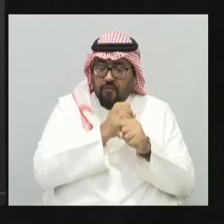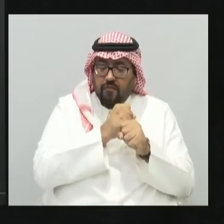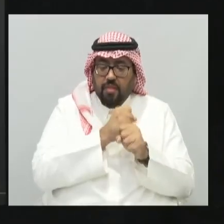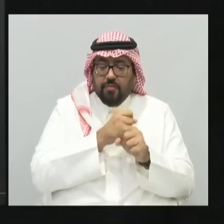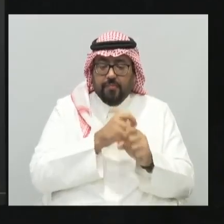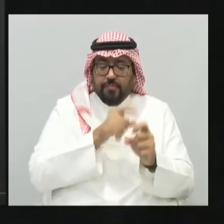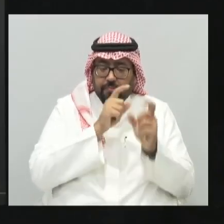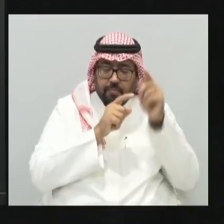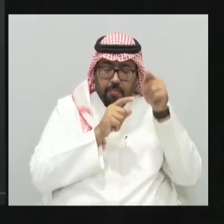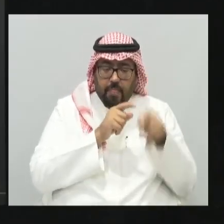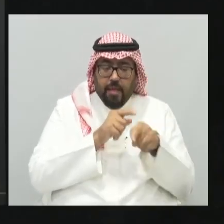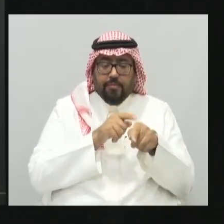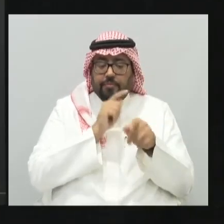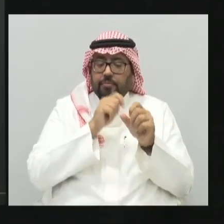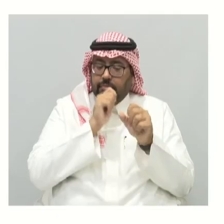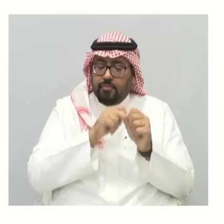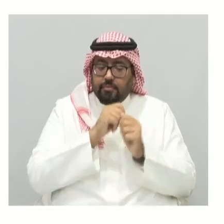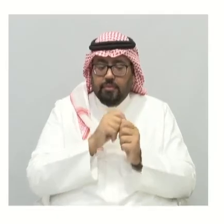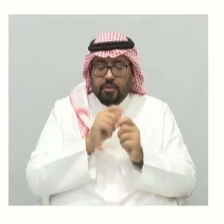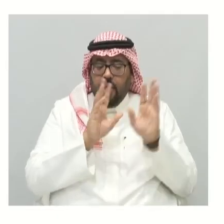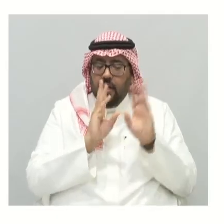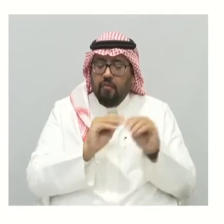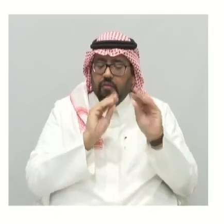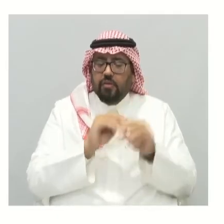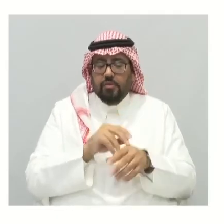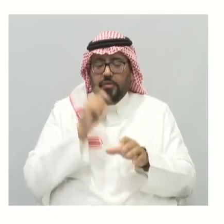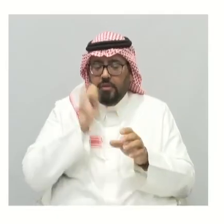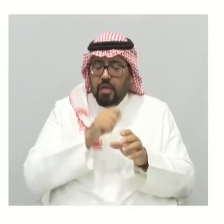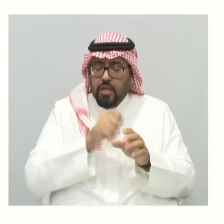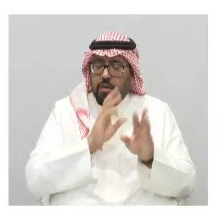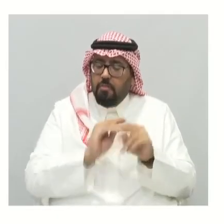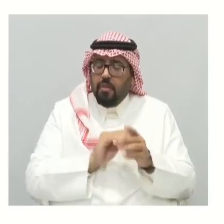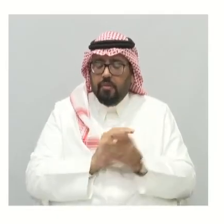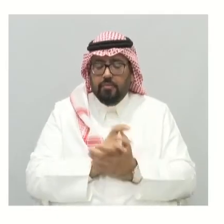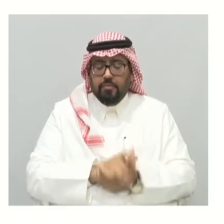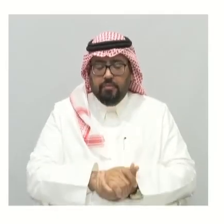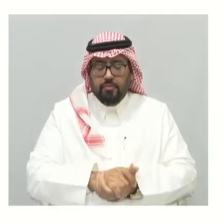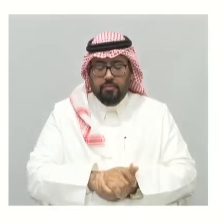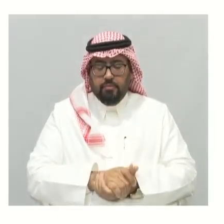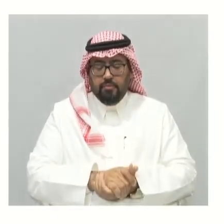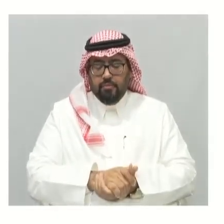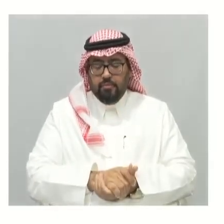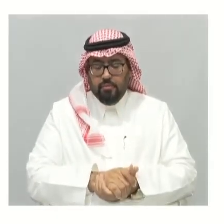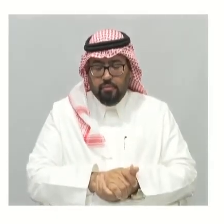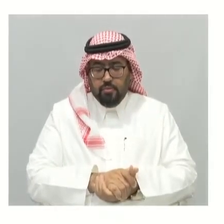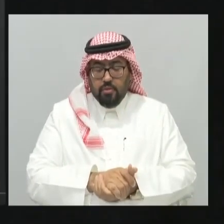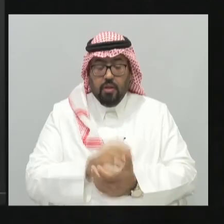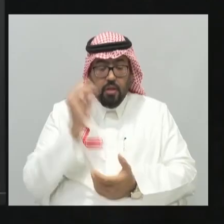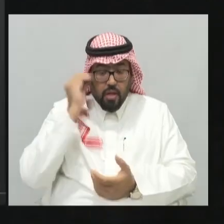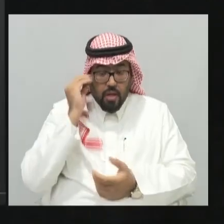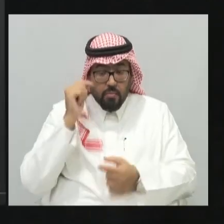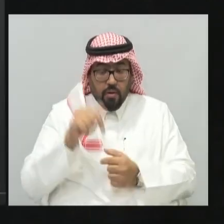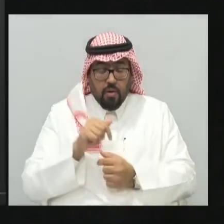على شكلها يبقى شكلها ثابت اذا تعلمنا اليوم